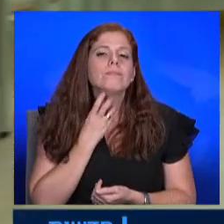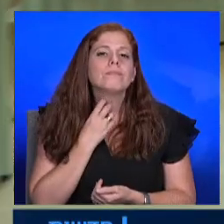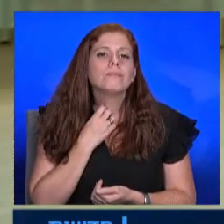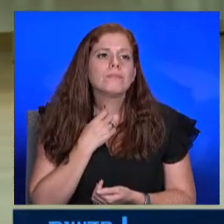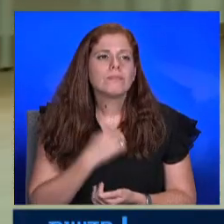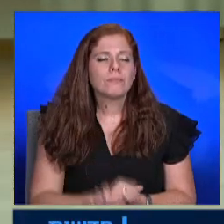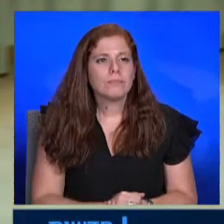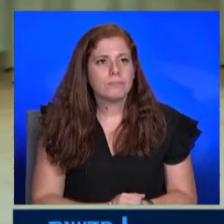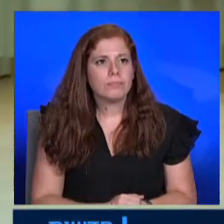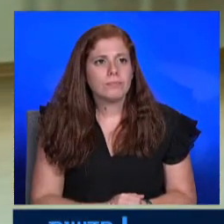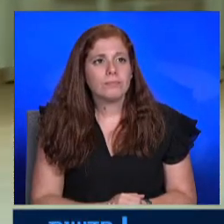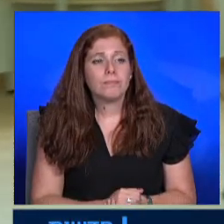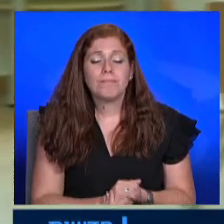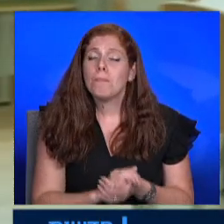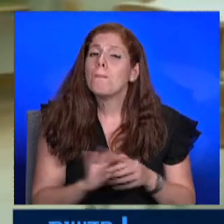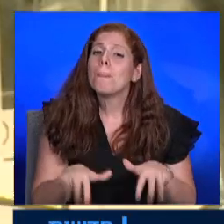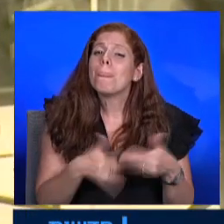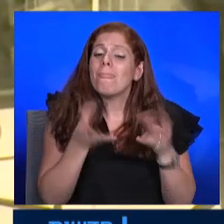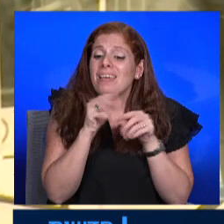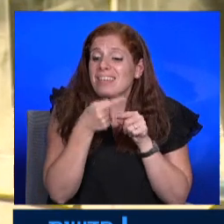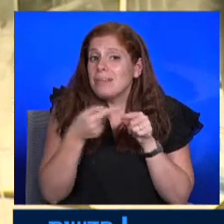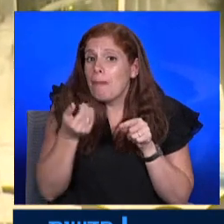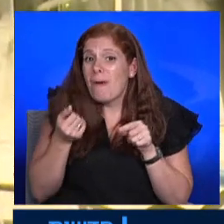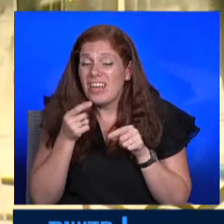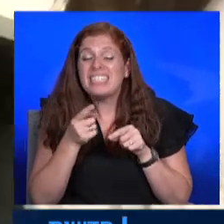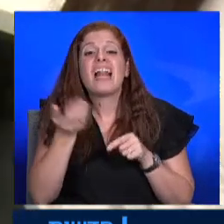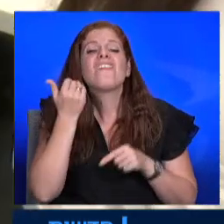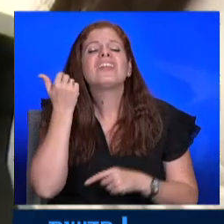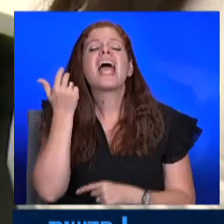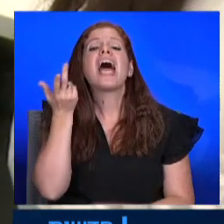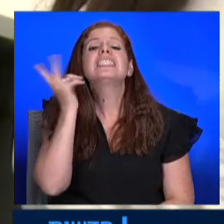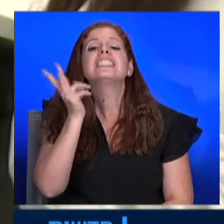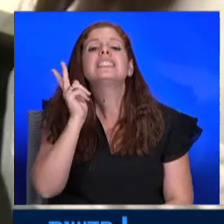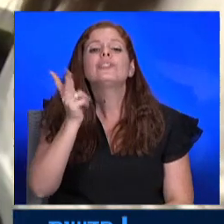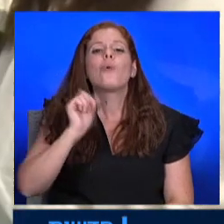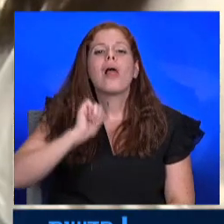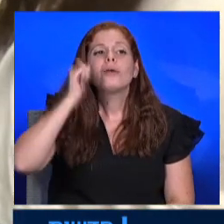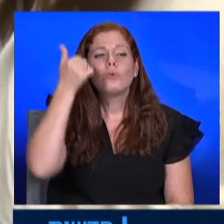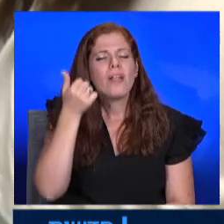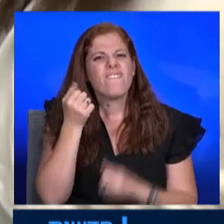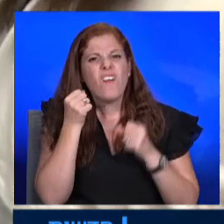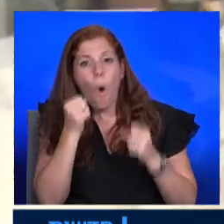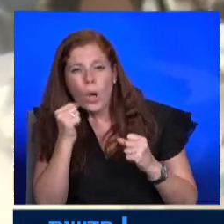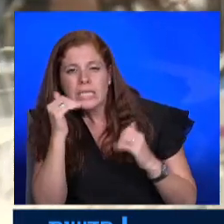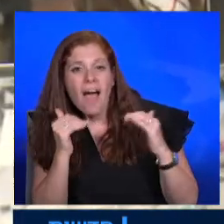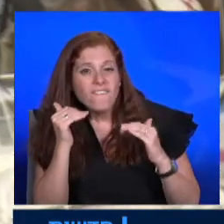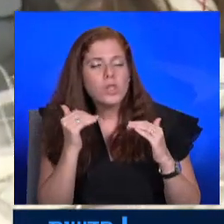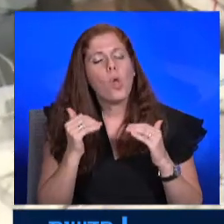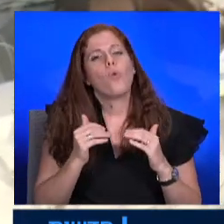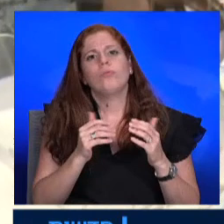יממה וחצי בלבד לפני הצלצול הראשון וחוסר הוודאות במערכת החינוך בסיאו. אנחנו רגע